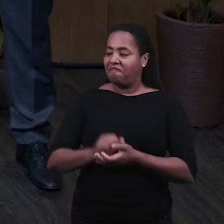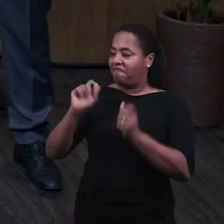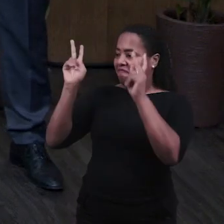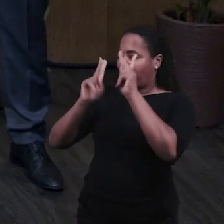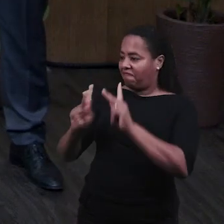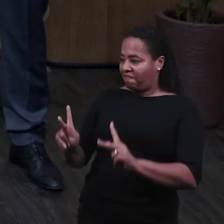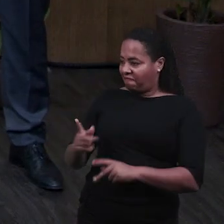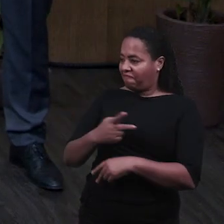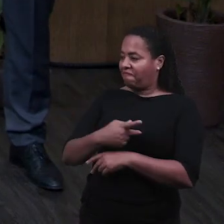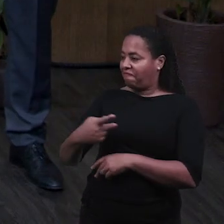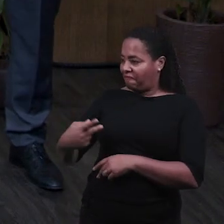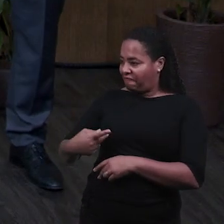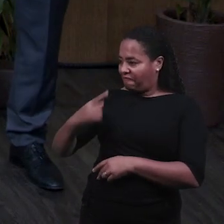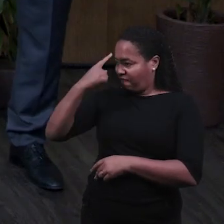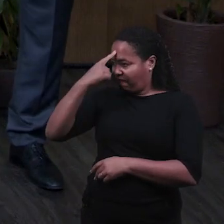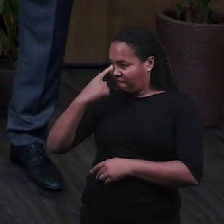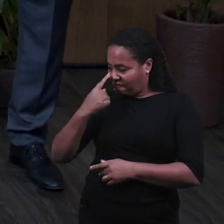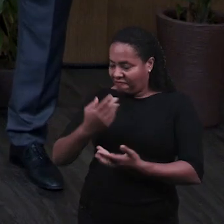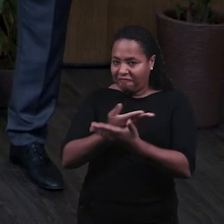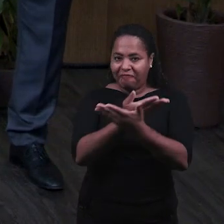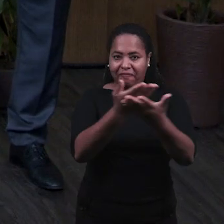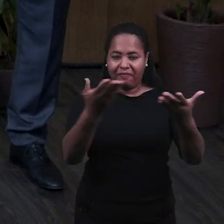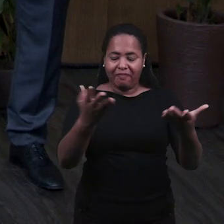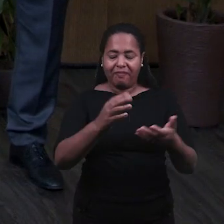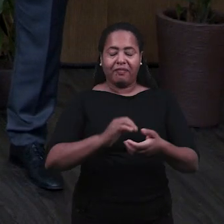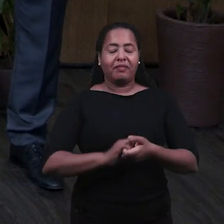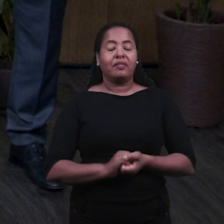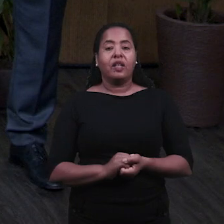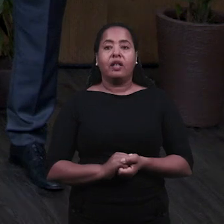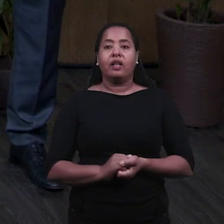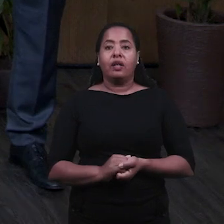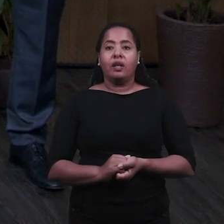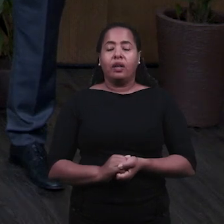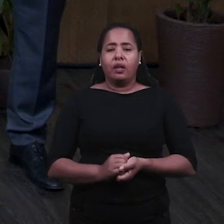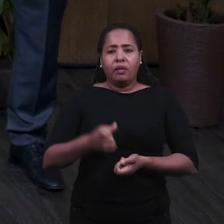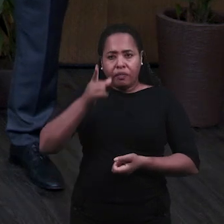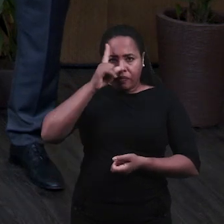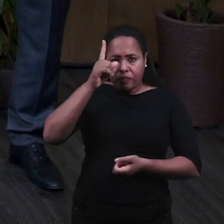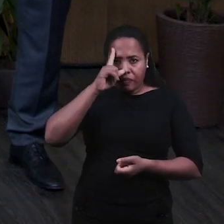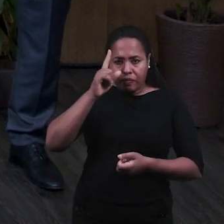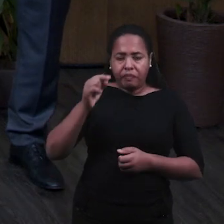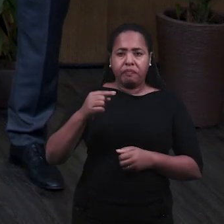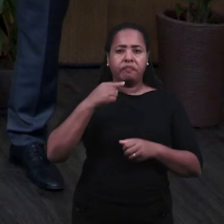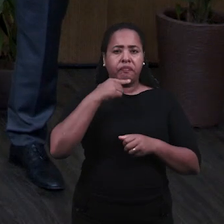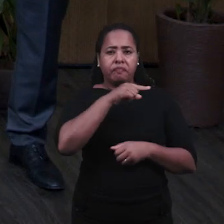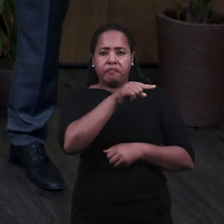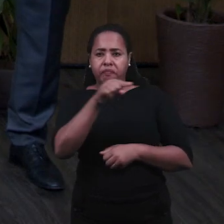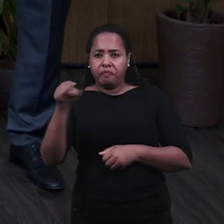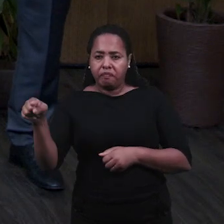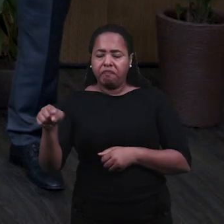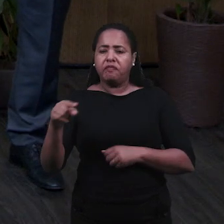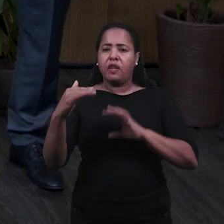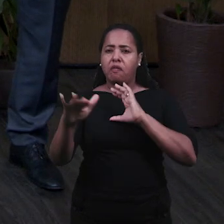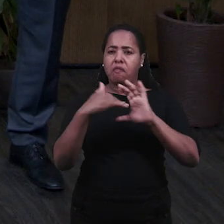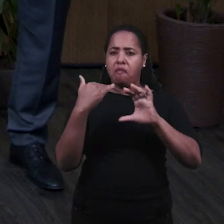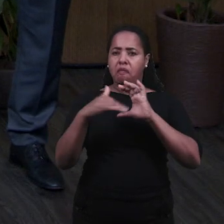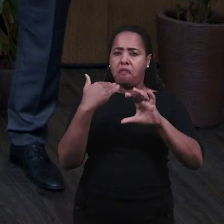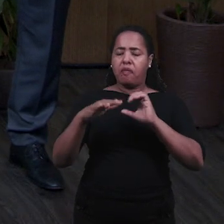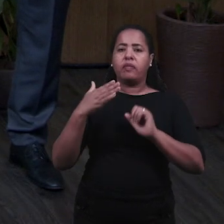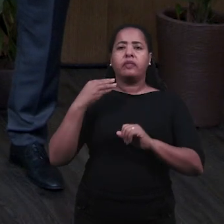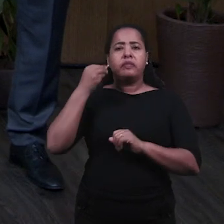La paix du Seigneur, Pasteur Daniel. Et à tous. Toutes les semaines, nous recevons beaucoup de